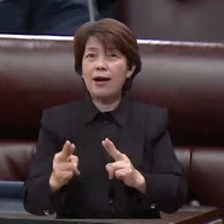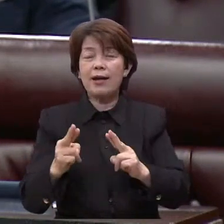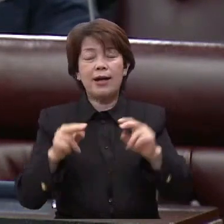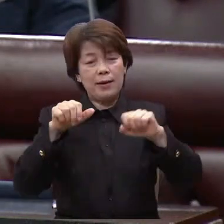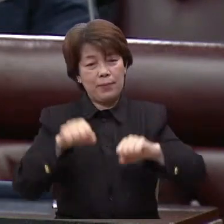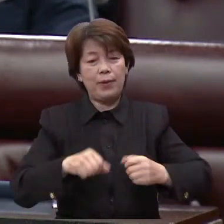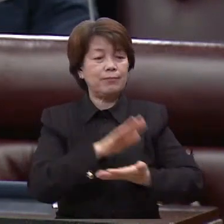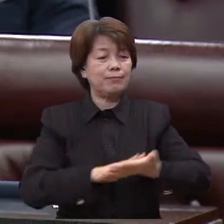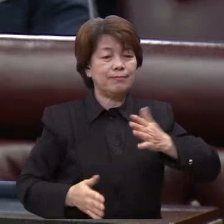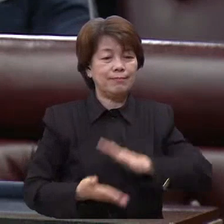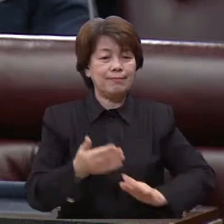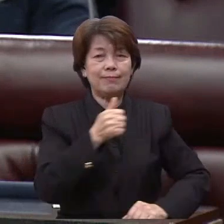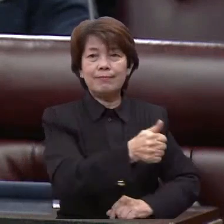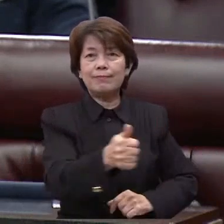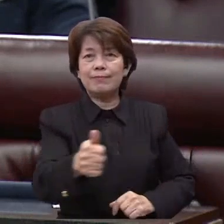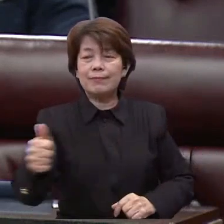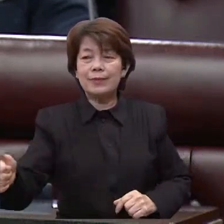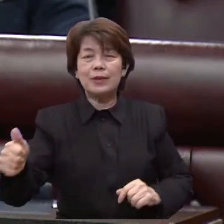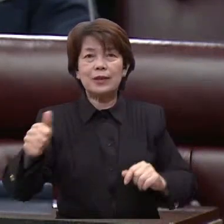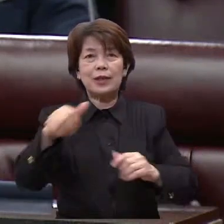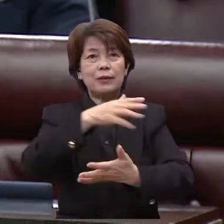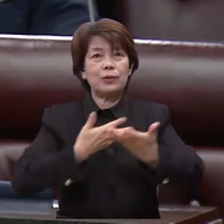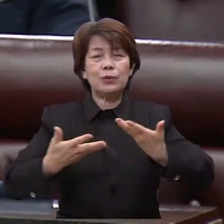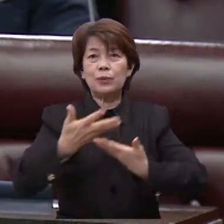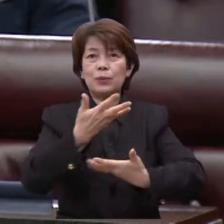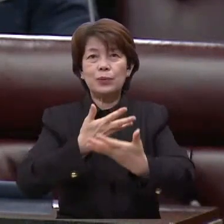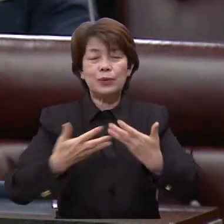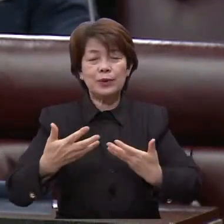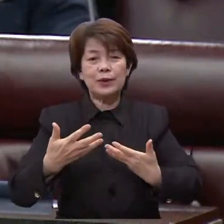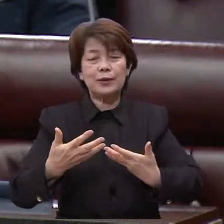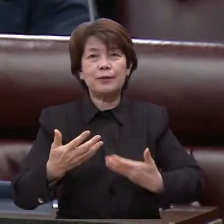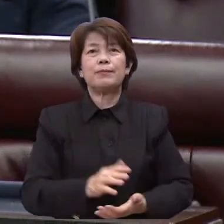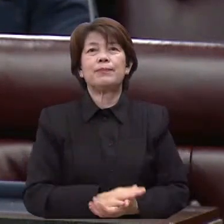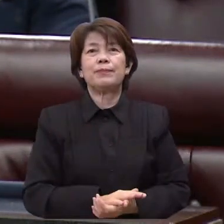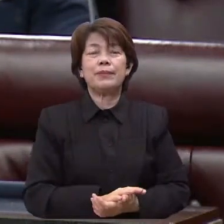sendiri maklumat sosial ekonomi mereka yang akan dipadankan dengan dataran